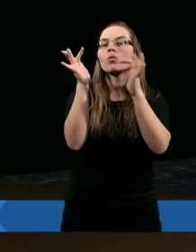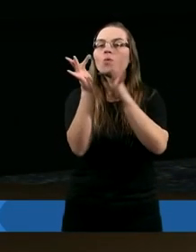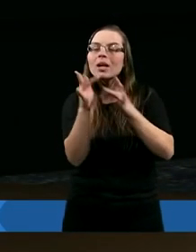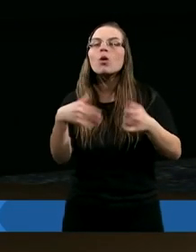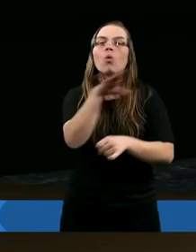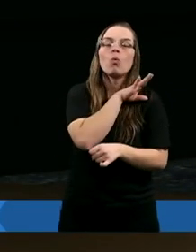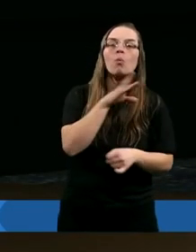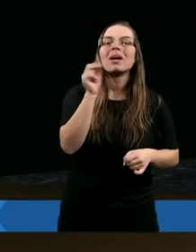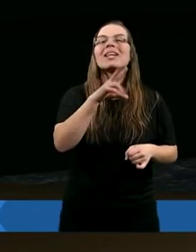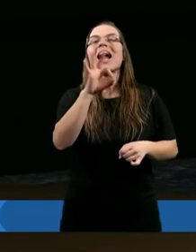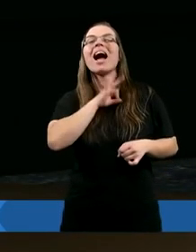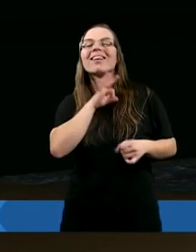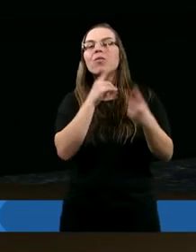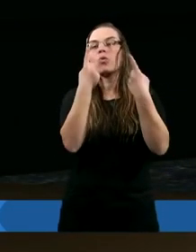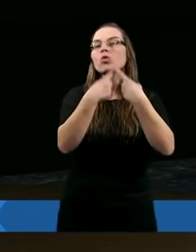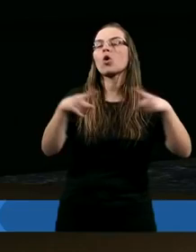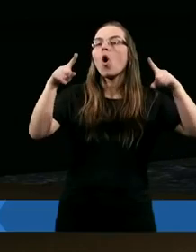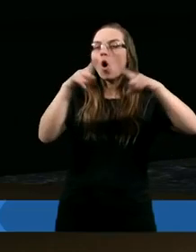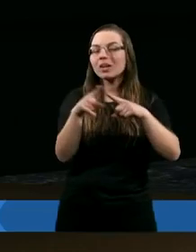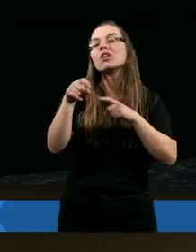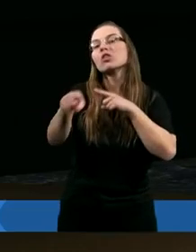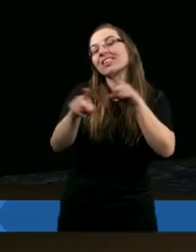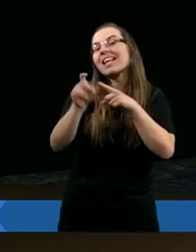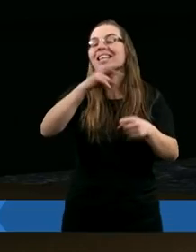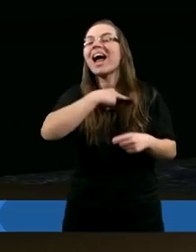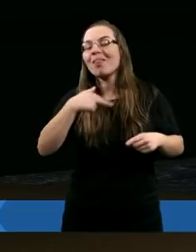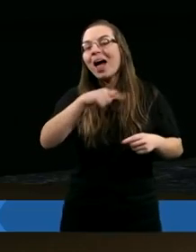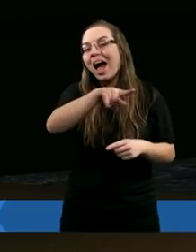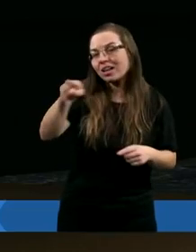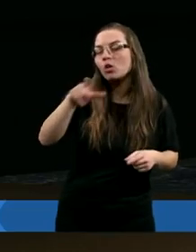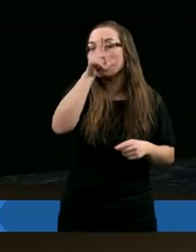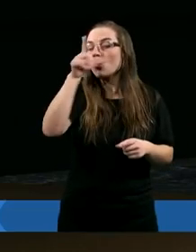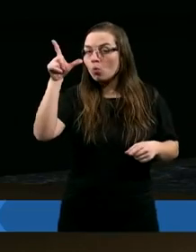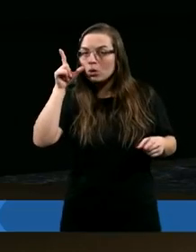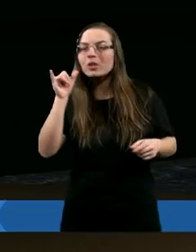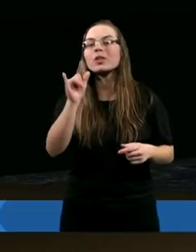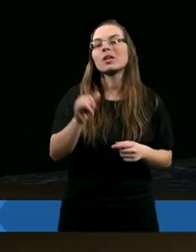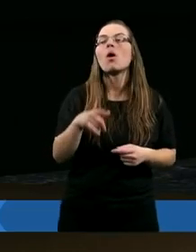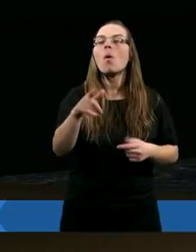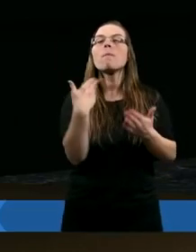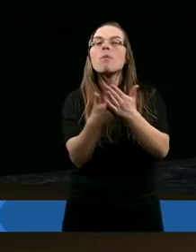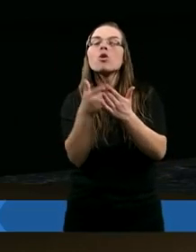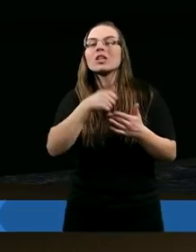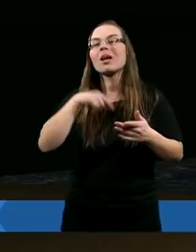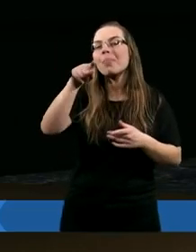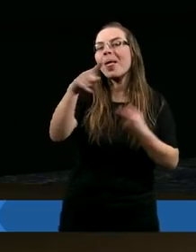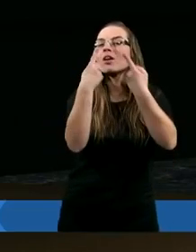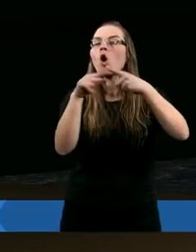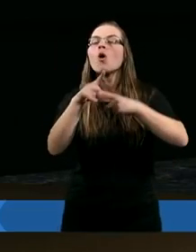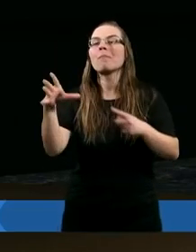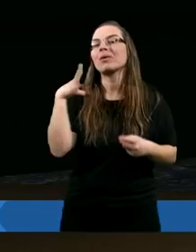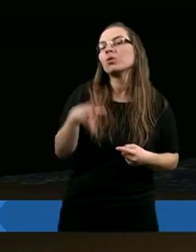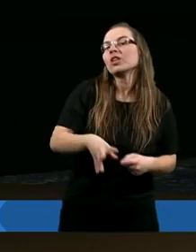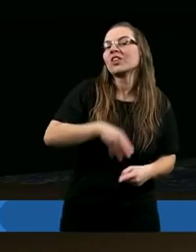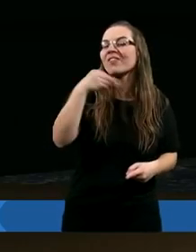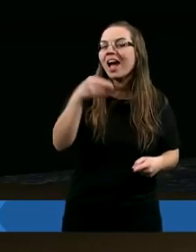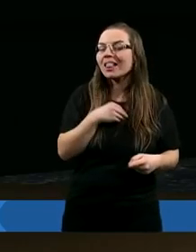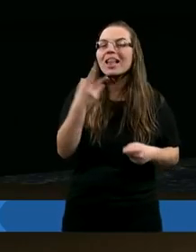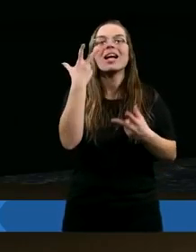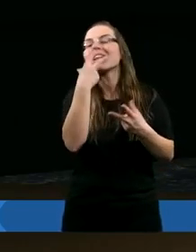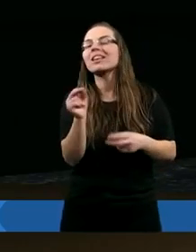Chrystus umarł za swój Kościół, czyli za nas ludzi. Po to, żeby ten Kościół był święty,